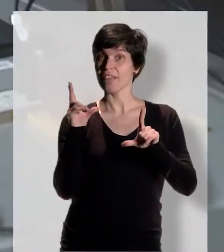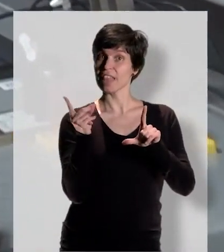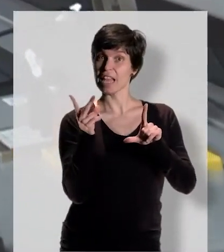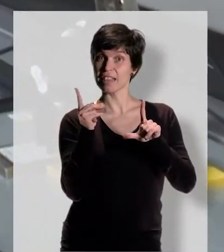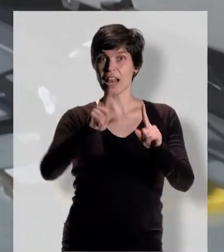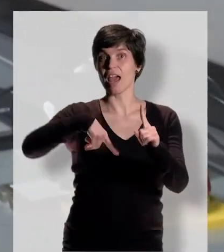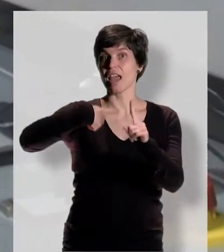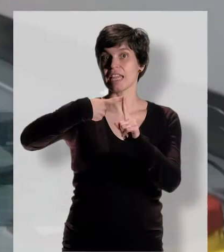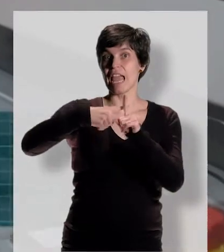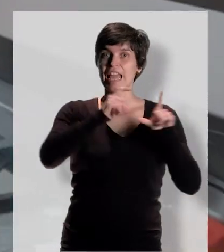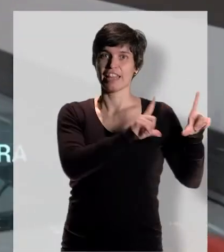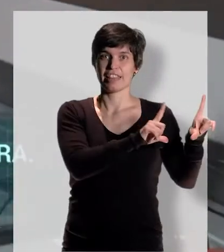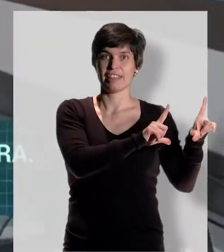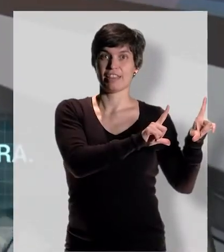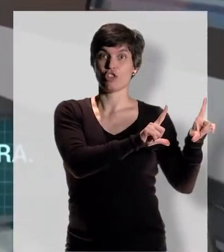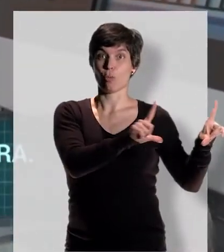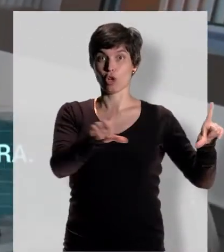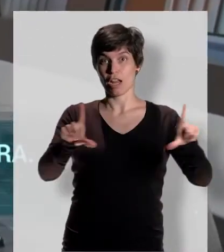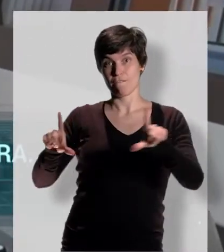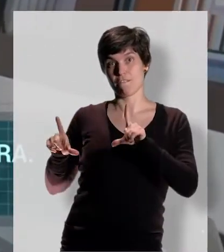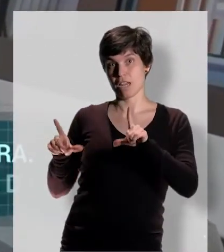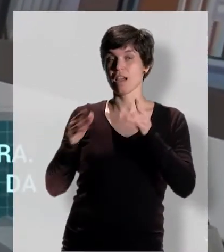esker.